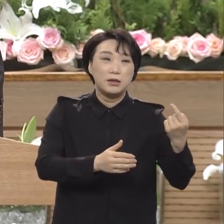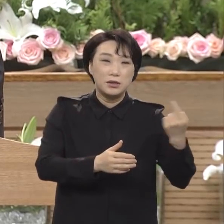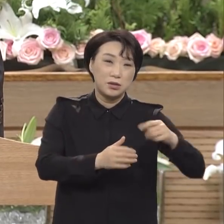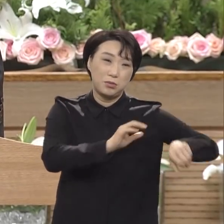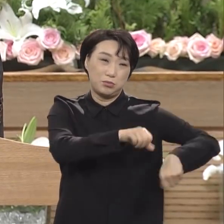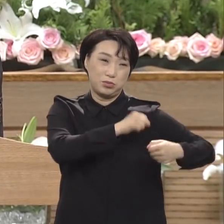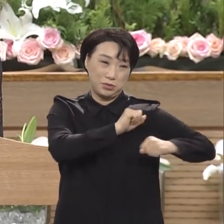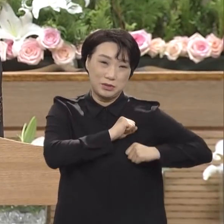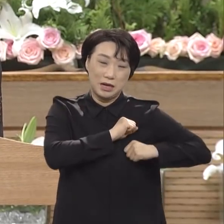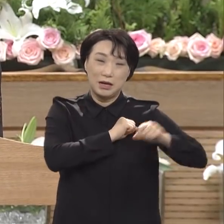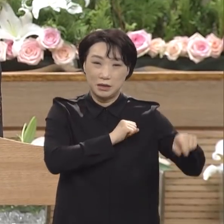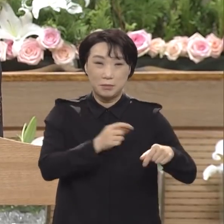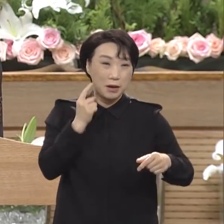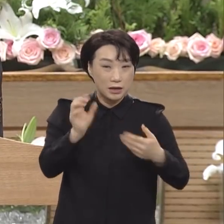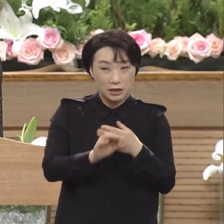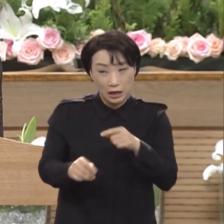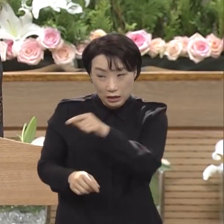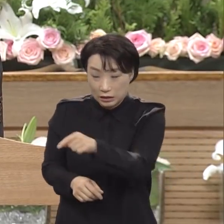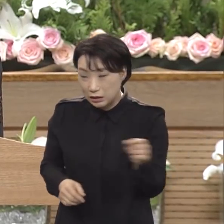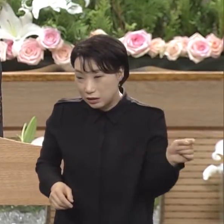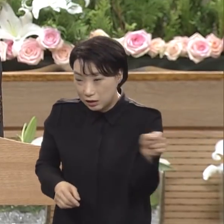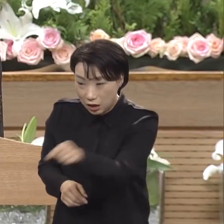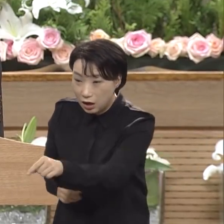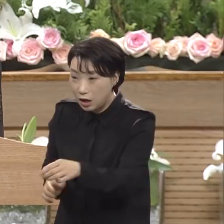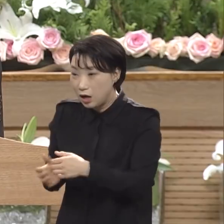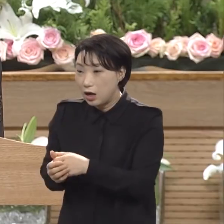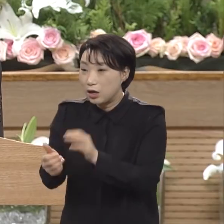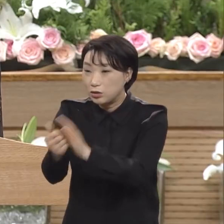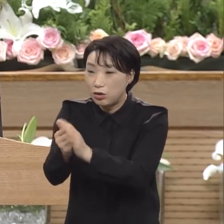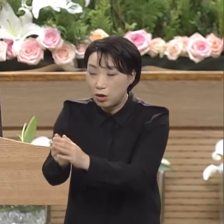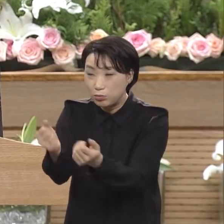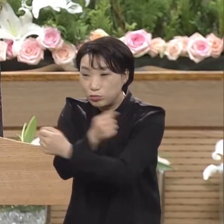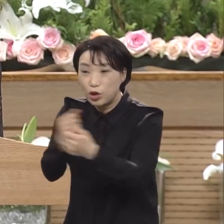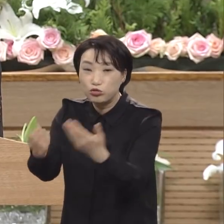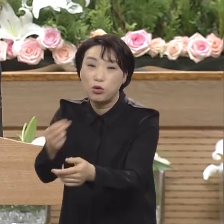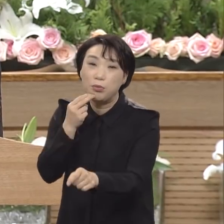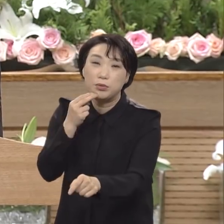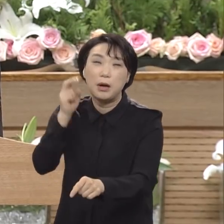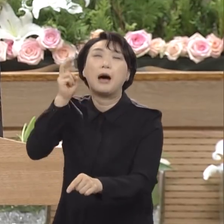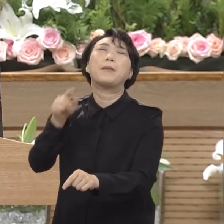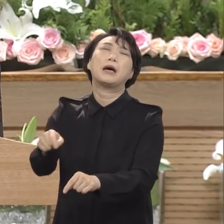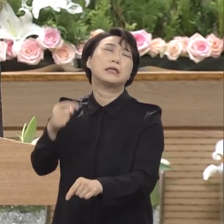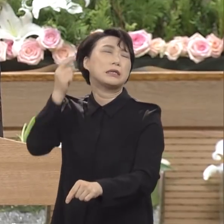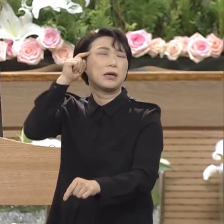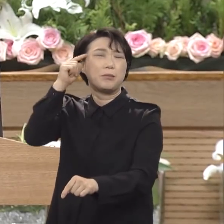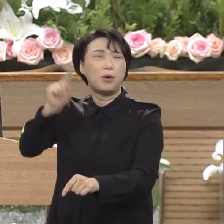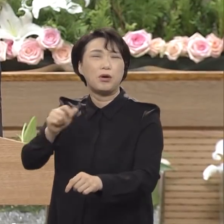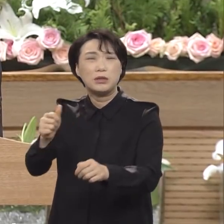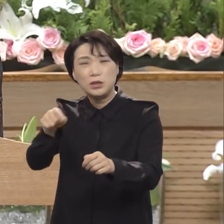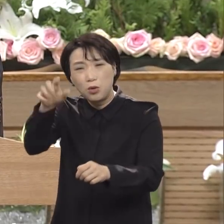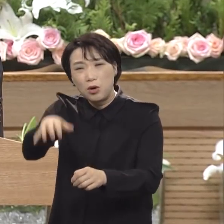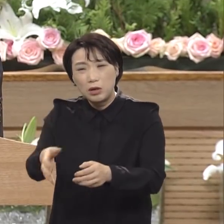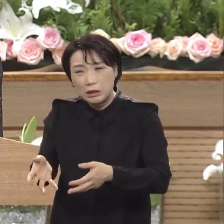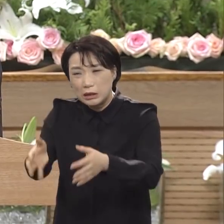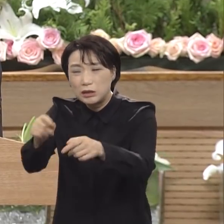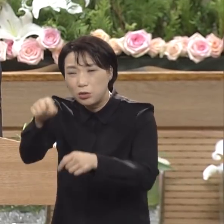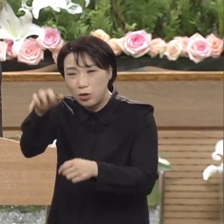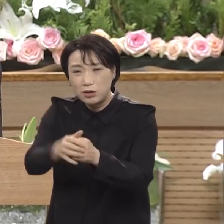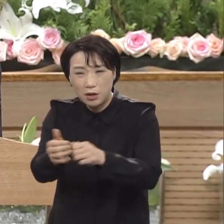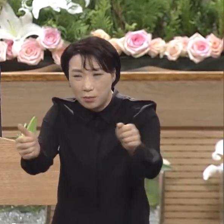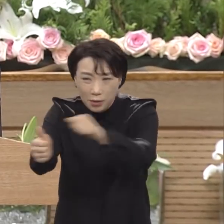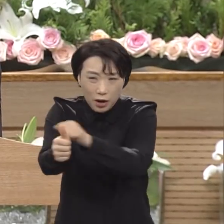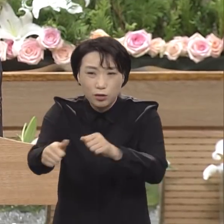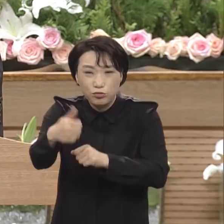쫓아와서 그를 건져주지 않았으면 그냥 거기서 마저 죽었어요. 길바닥에서 마저 죽었습니다.